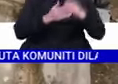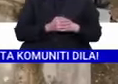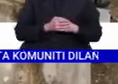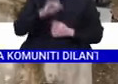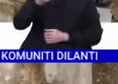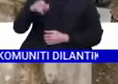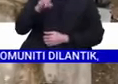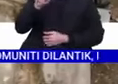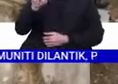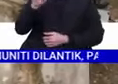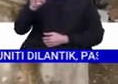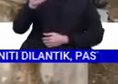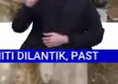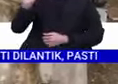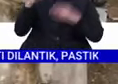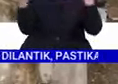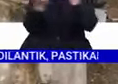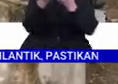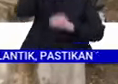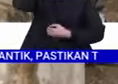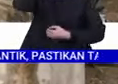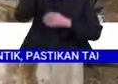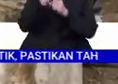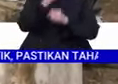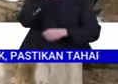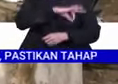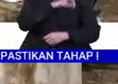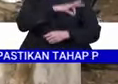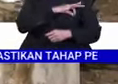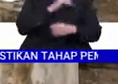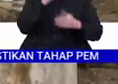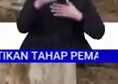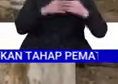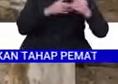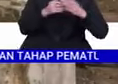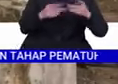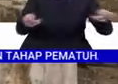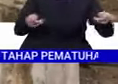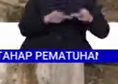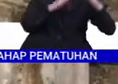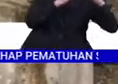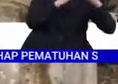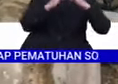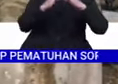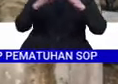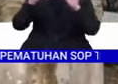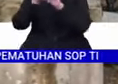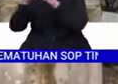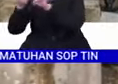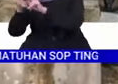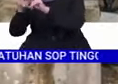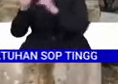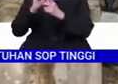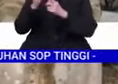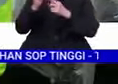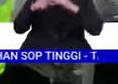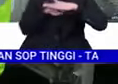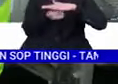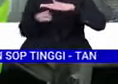jendela masyarakat Kelantan mendapat manfaat Lebih kira-kira lah di kawasan Bandar luar Bandar atau kawasan